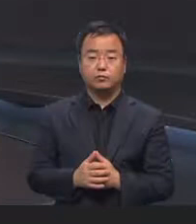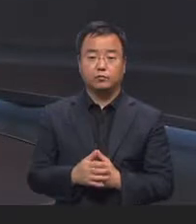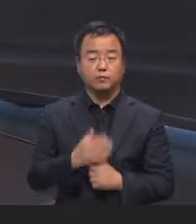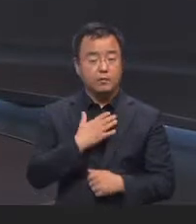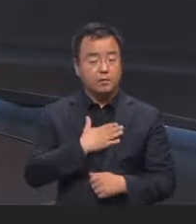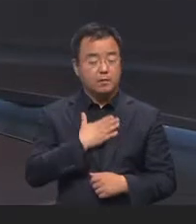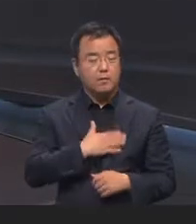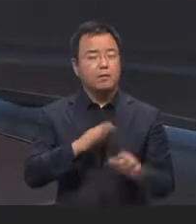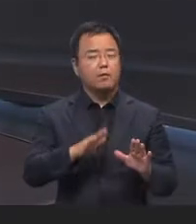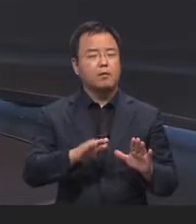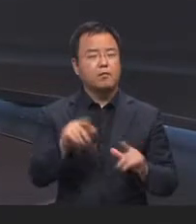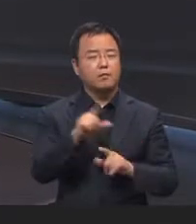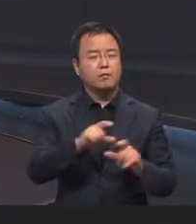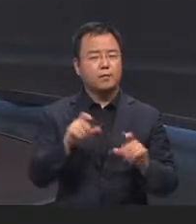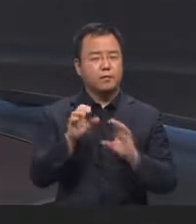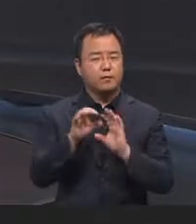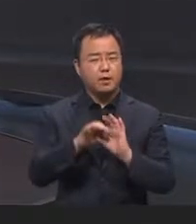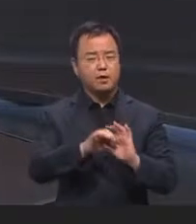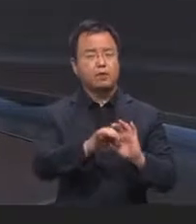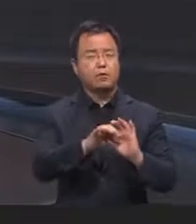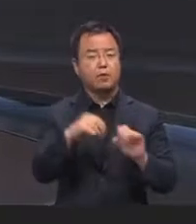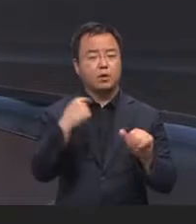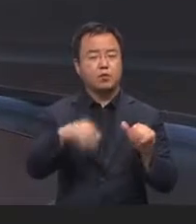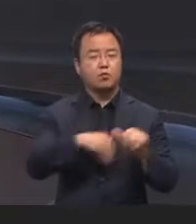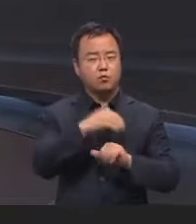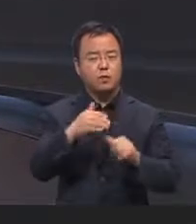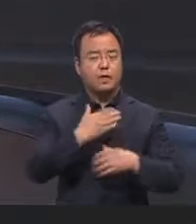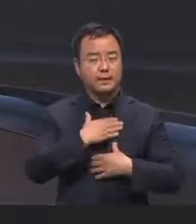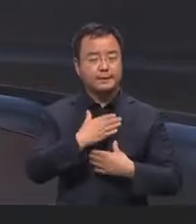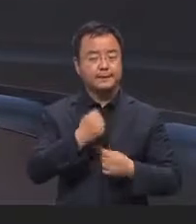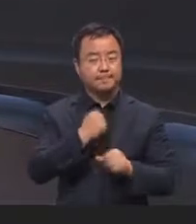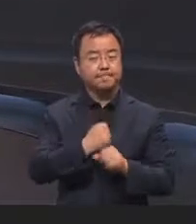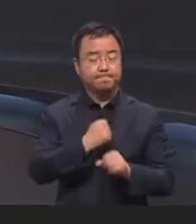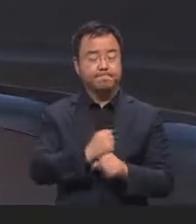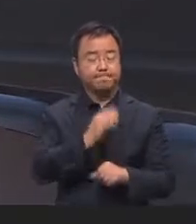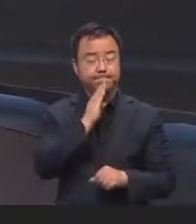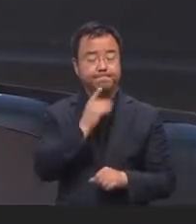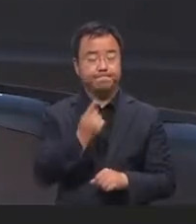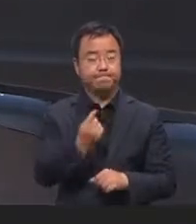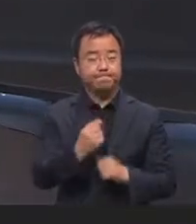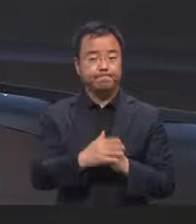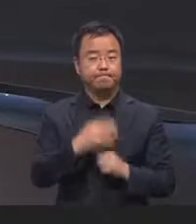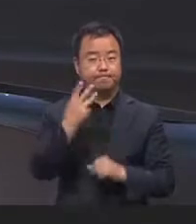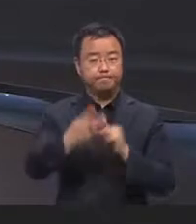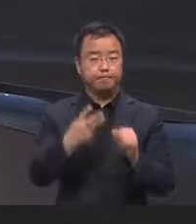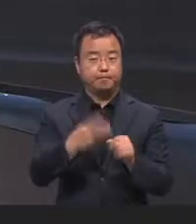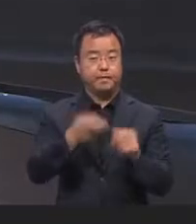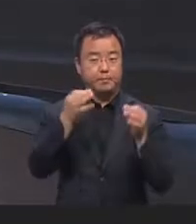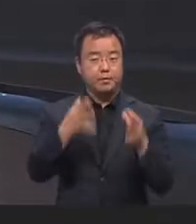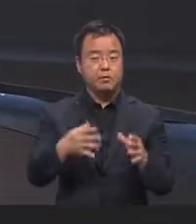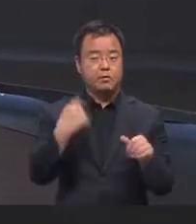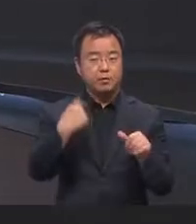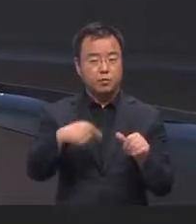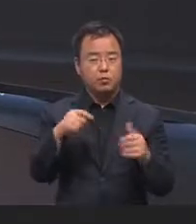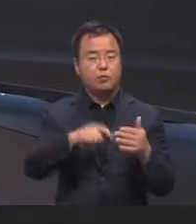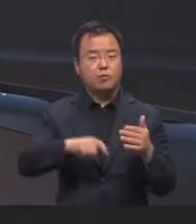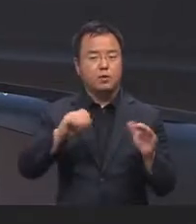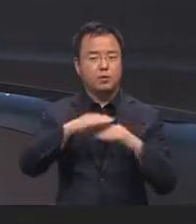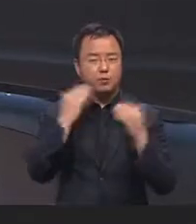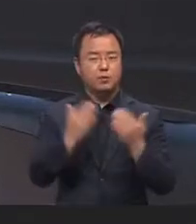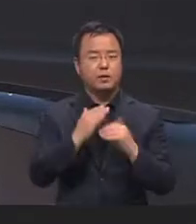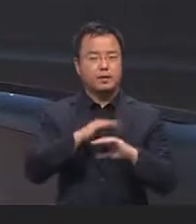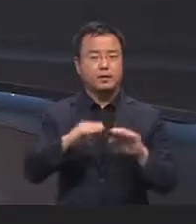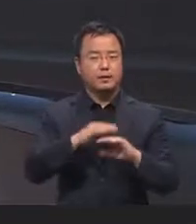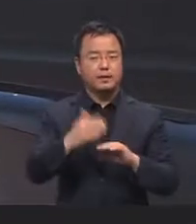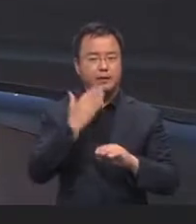연장선상에서 교육환경에 안정화를 도모할 신 다고 보시면 보면 될 것 같습니다 그래서 3년의 임기동안 교육은 교육 안에서 온전하게 해결할 수